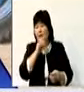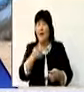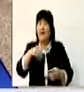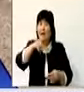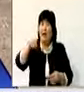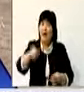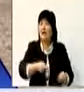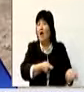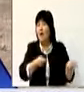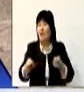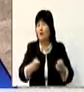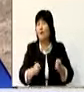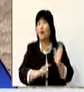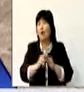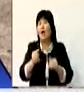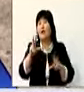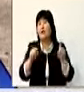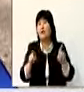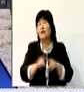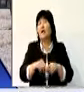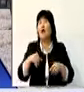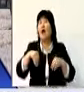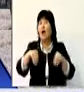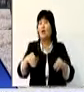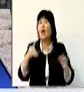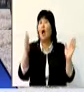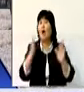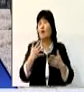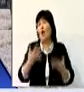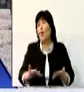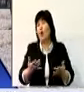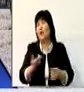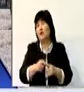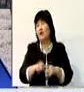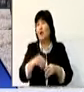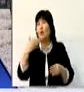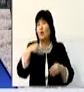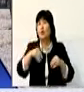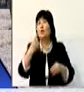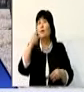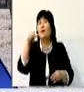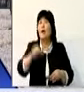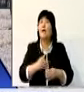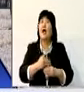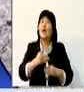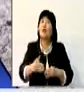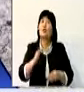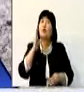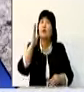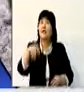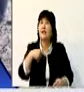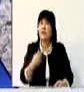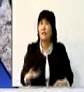тыңайтқышта тасымалдау қолға алынған. Ескеретін жайт, агрономдар биыл ауа райының қолайсыздығына байланысты күріш егу бір аптаға дейін кешеуілдеді дейді.